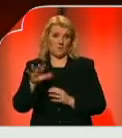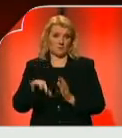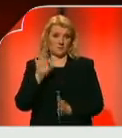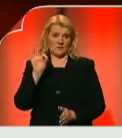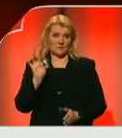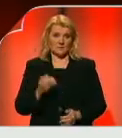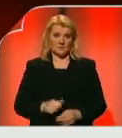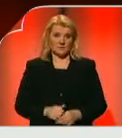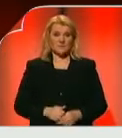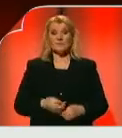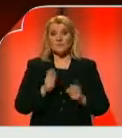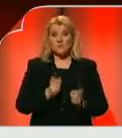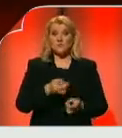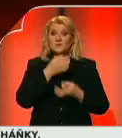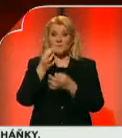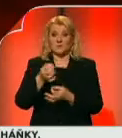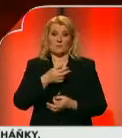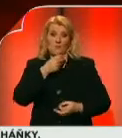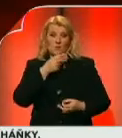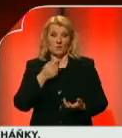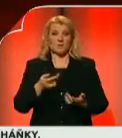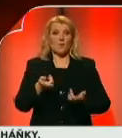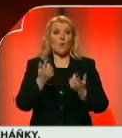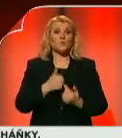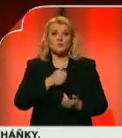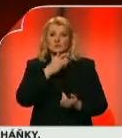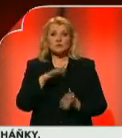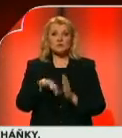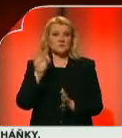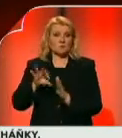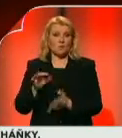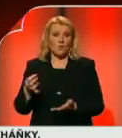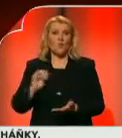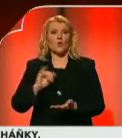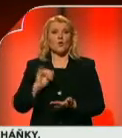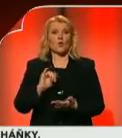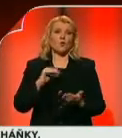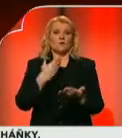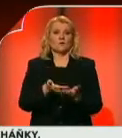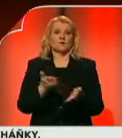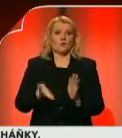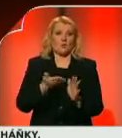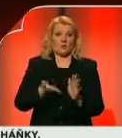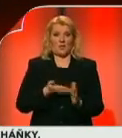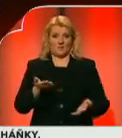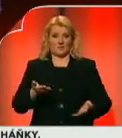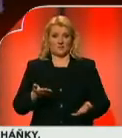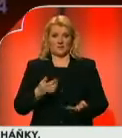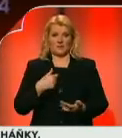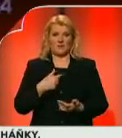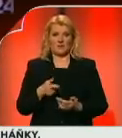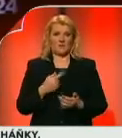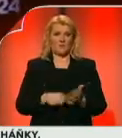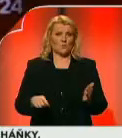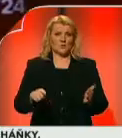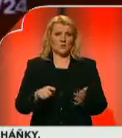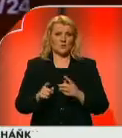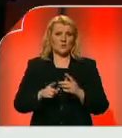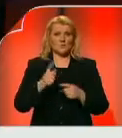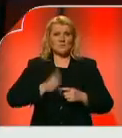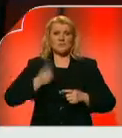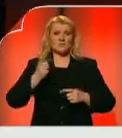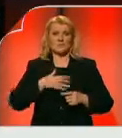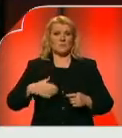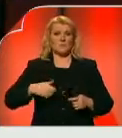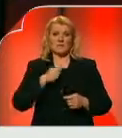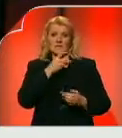se ptát policie na to, z jakých čísel vycházela, kdo ta čísla doložil. Nemyslím si, že by to byla čísla oficiální. Vy dále tvrdíte, že